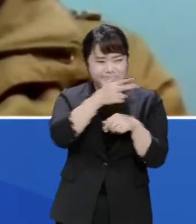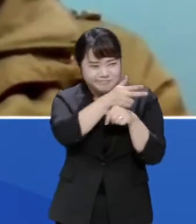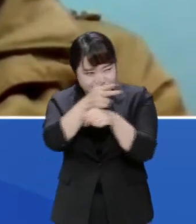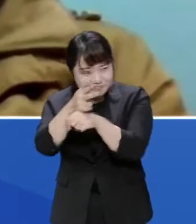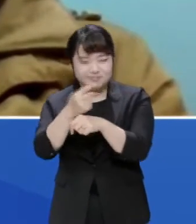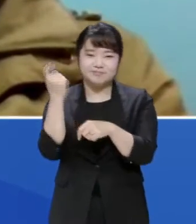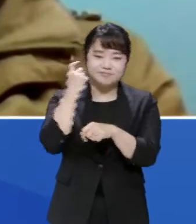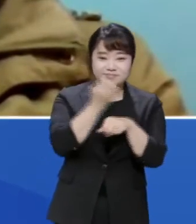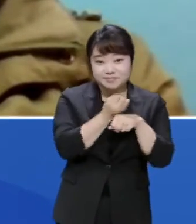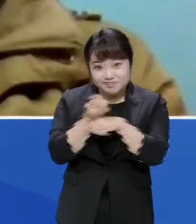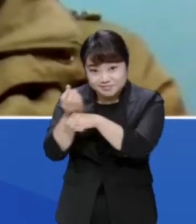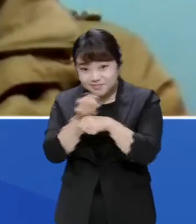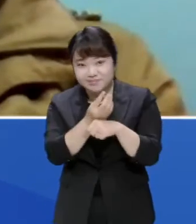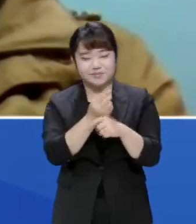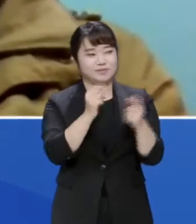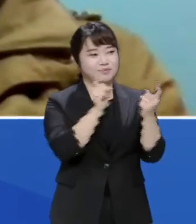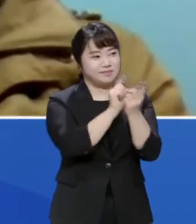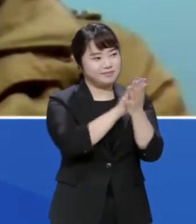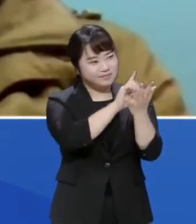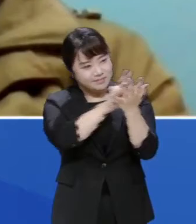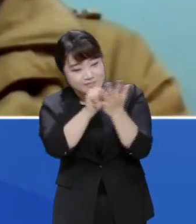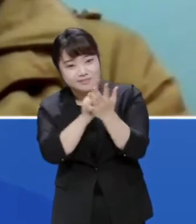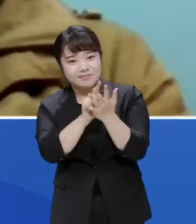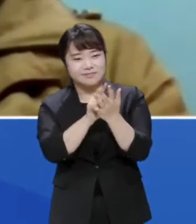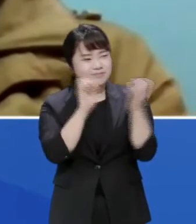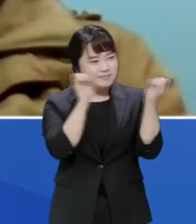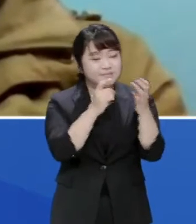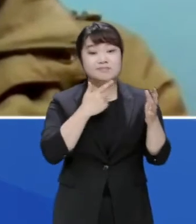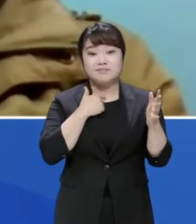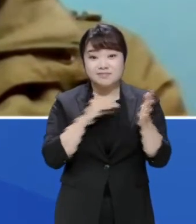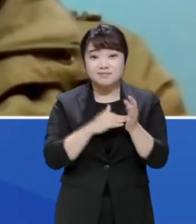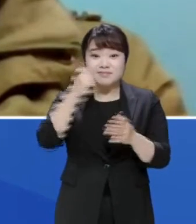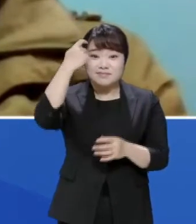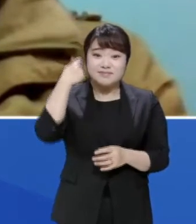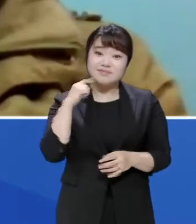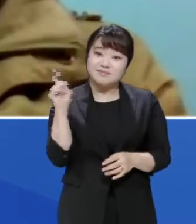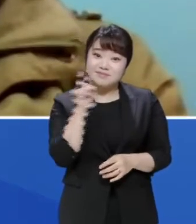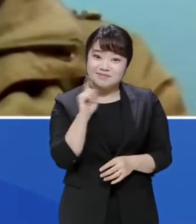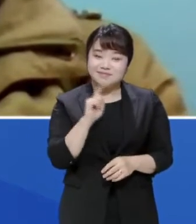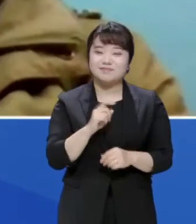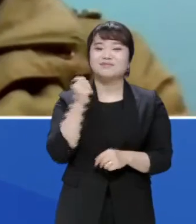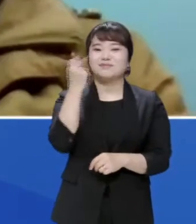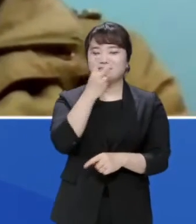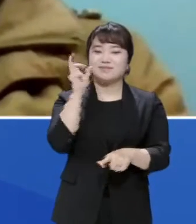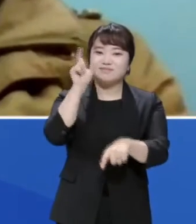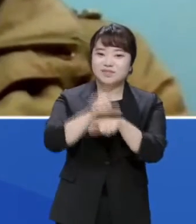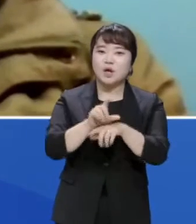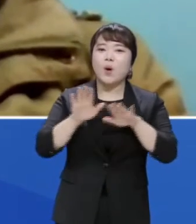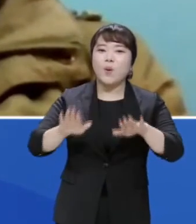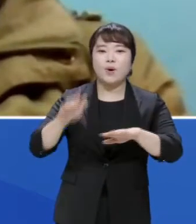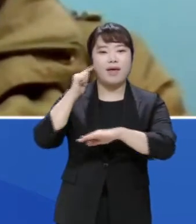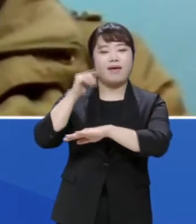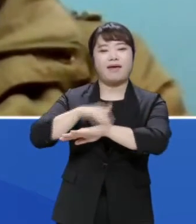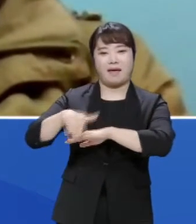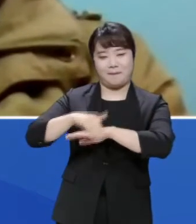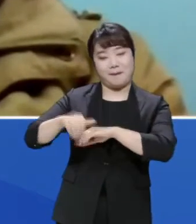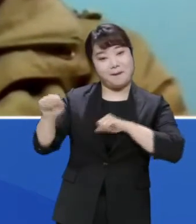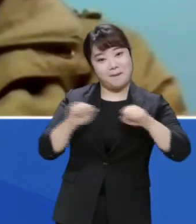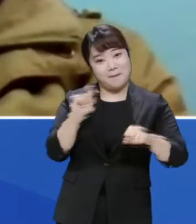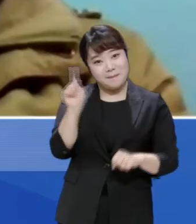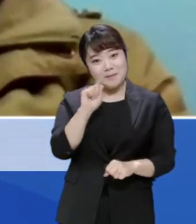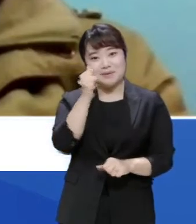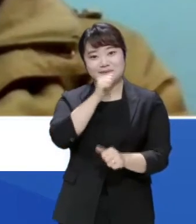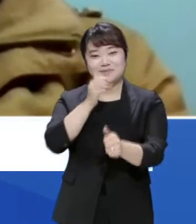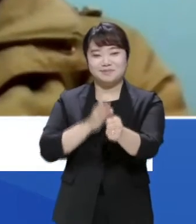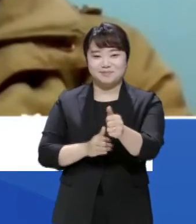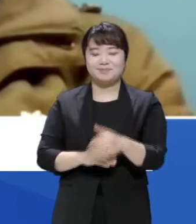지역 주민들도 직접 만나고 또 소통을 하실 텐데, 느낀 점이 좀 궁금하고요. 또 여기에 더해 올해 통신원으로서 어떤 활동을